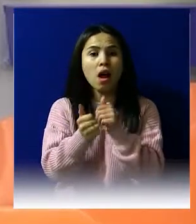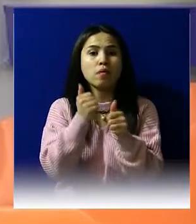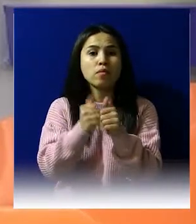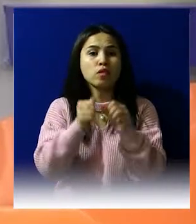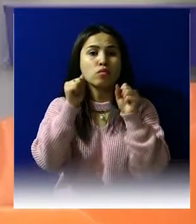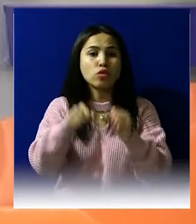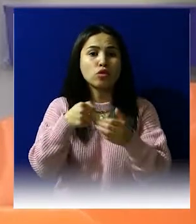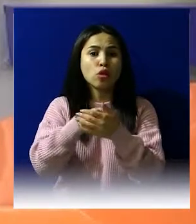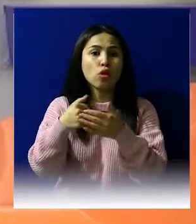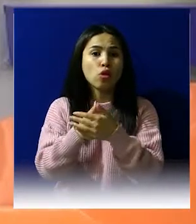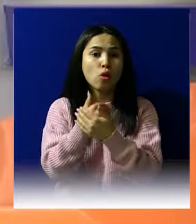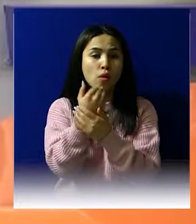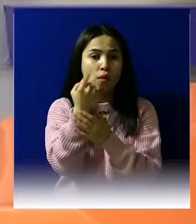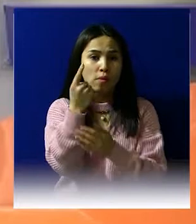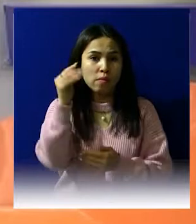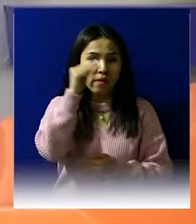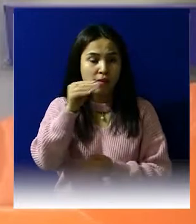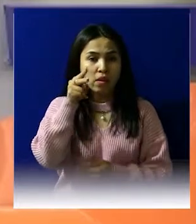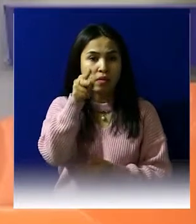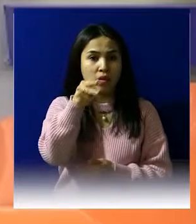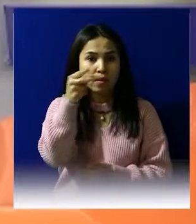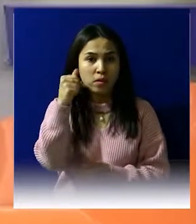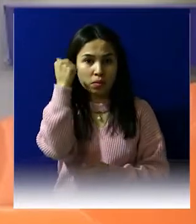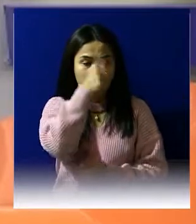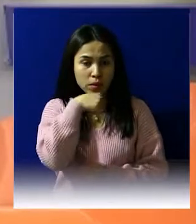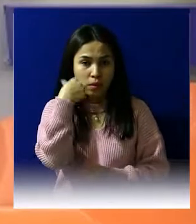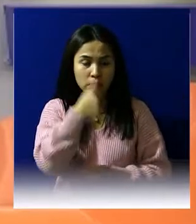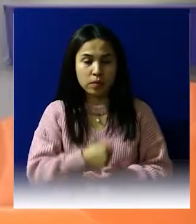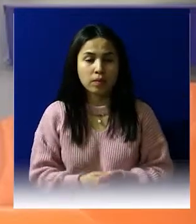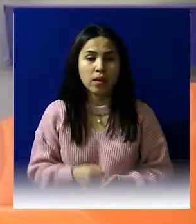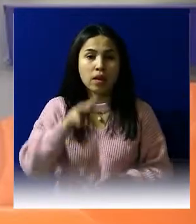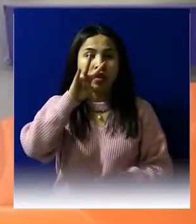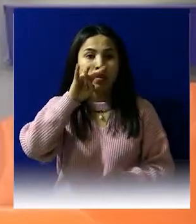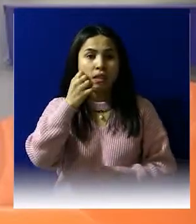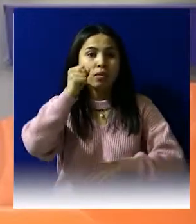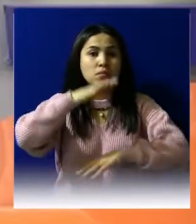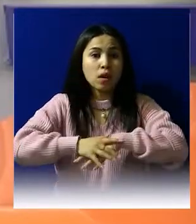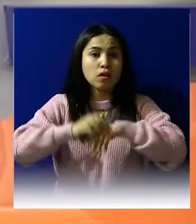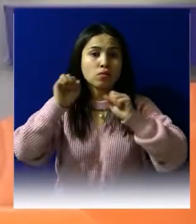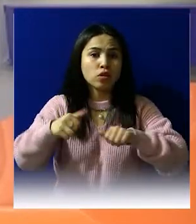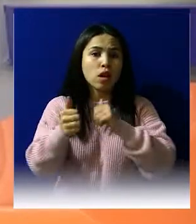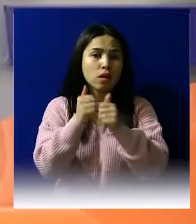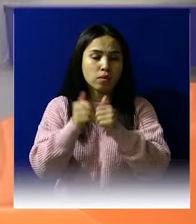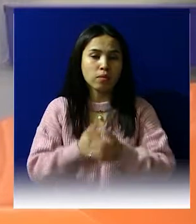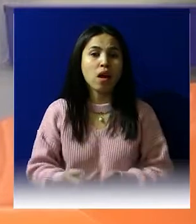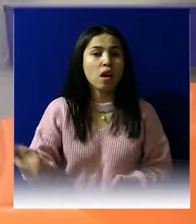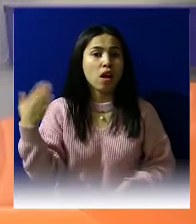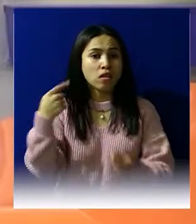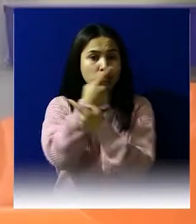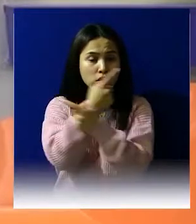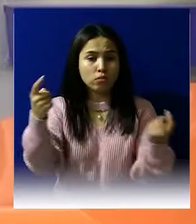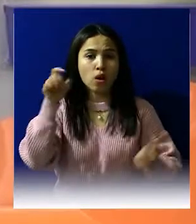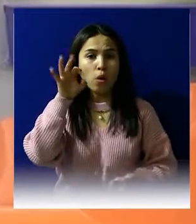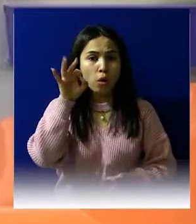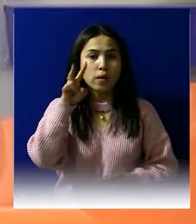года. Старые банкноты можно обменять на новые до 1 февраля 2021 года. Они будут заменены только в филиалах Национального